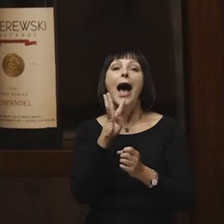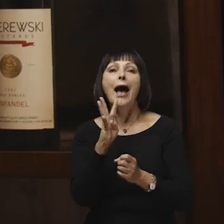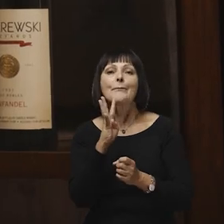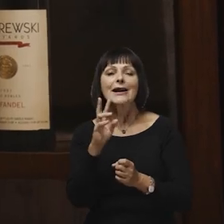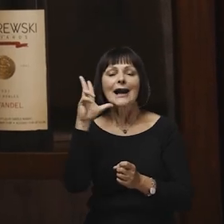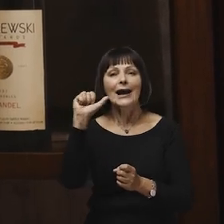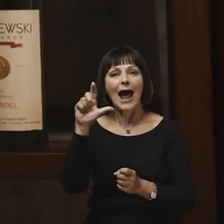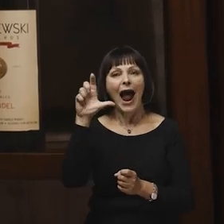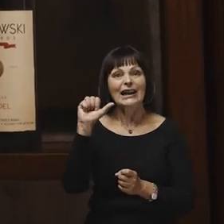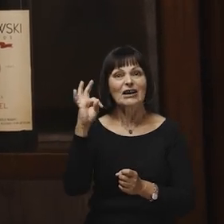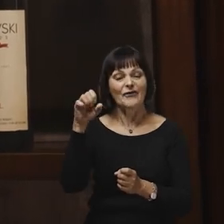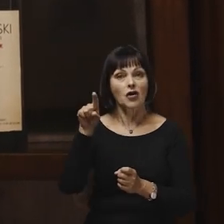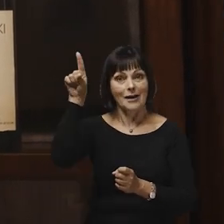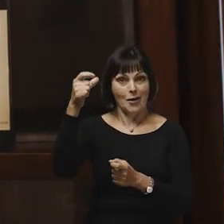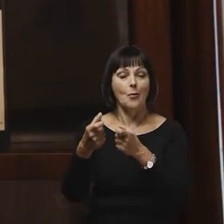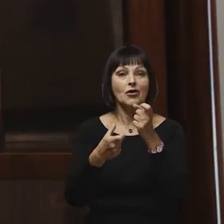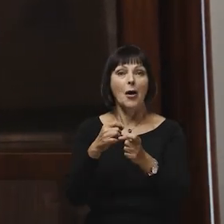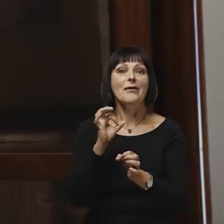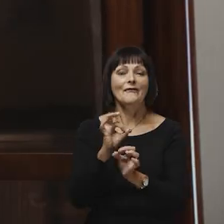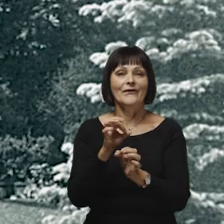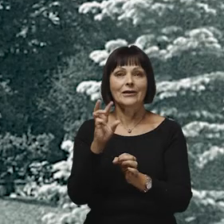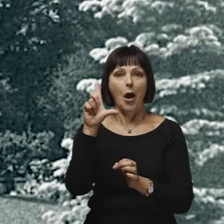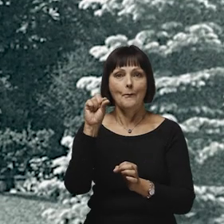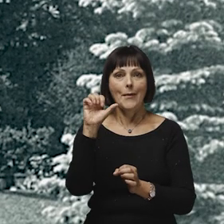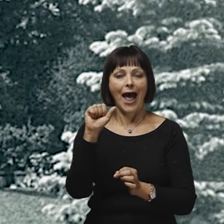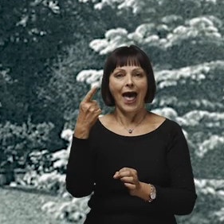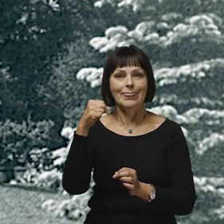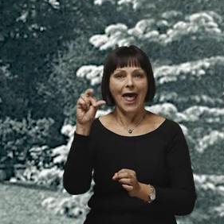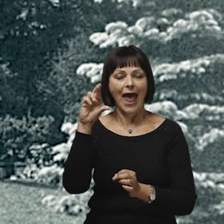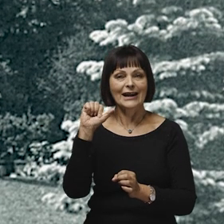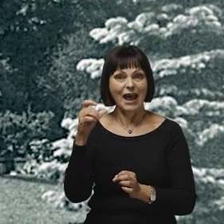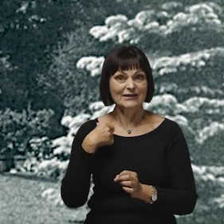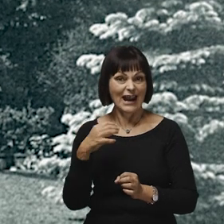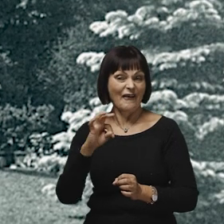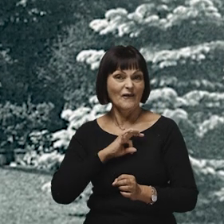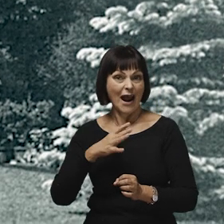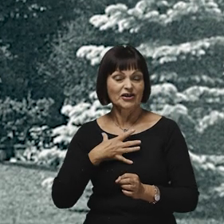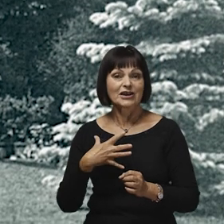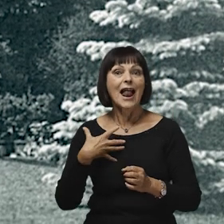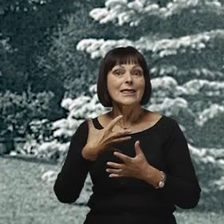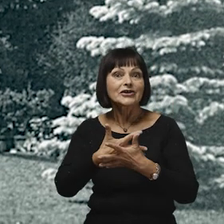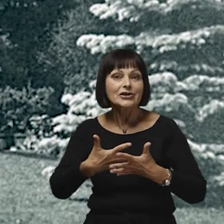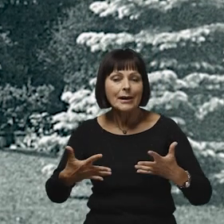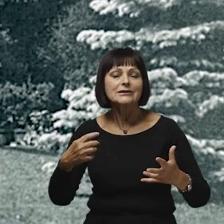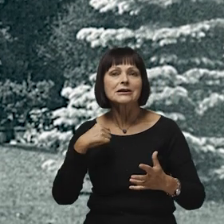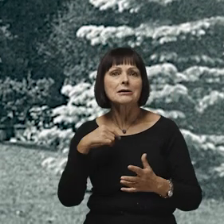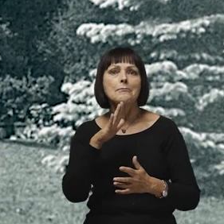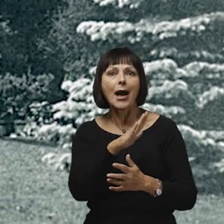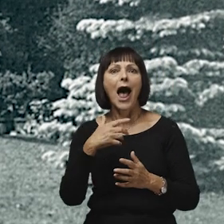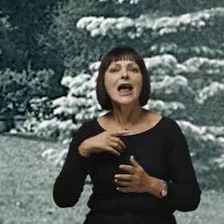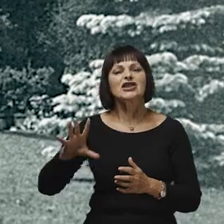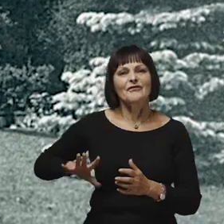Kalifornii, gdzie do dziś wytwarzane jest wino Paderewski. Jako właściciel ziemski spełniał się w swej willi w